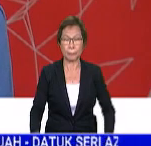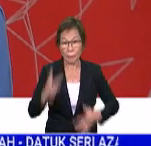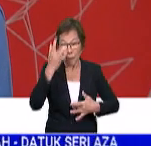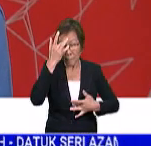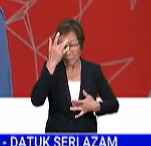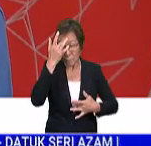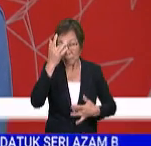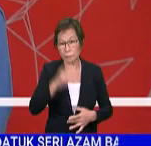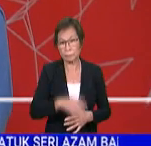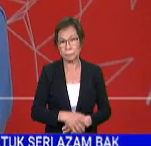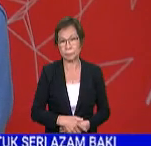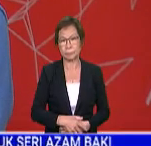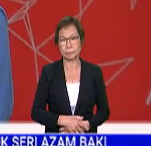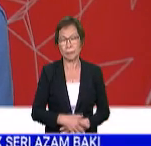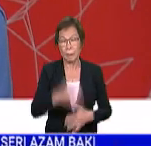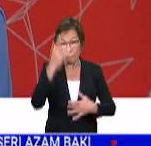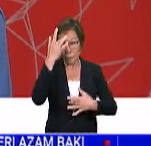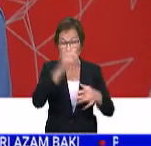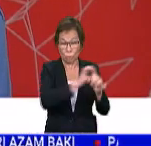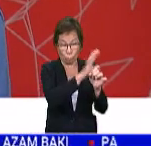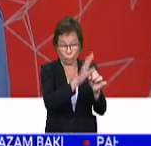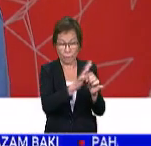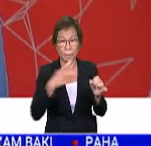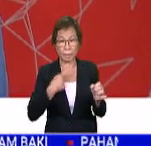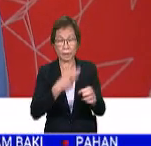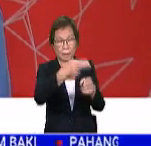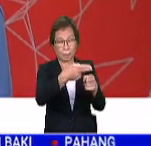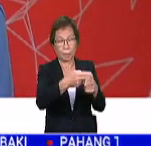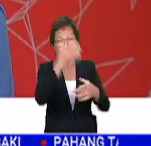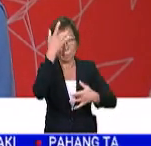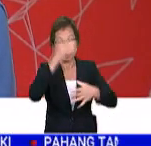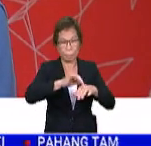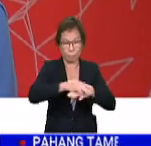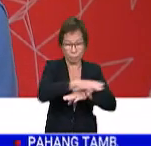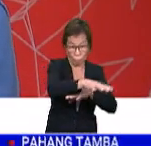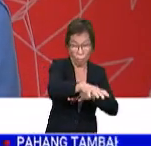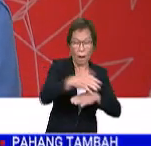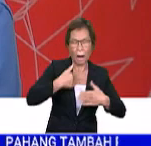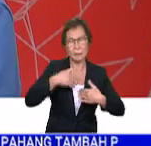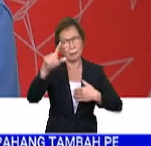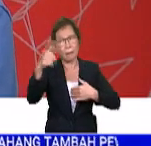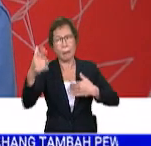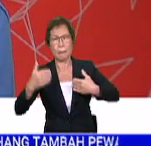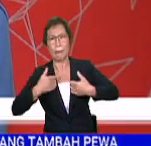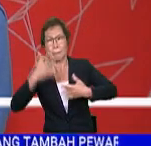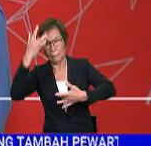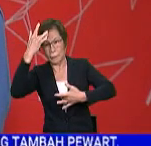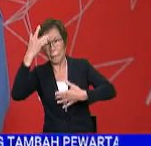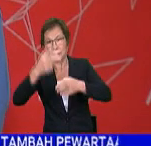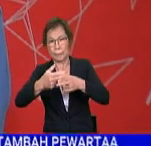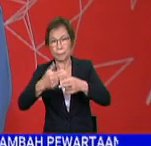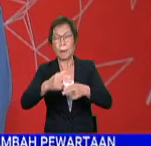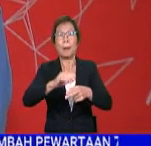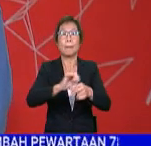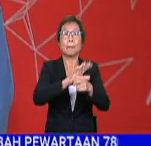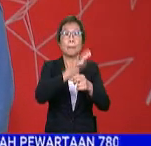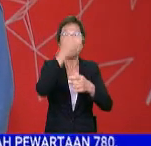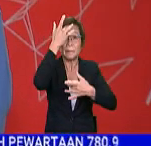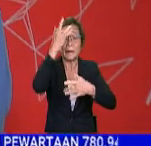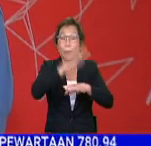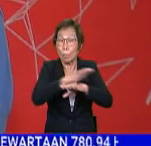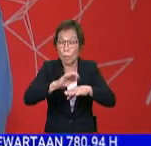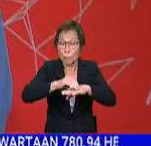Penyakit yang COVID kita kenali sebagai penyakit berjangkit. Tapi ada lagi penyakit yang kita kenali sebagai penyakit bukan